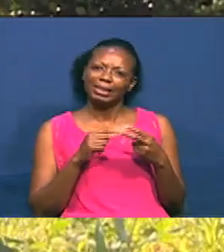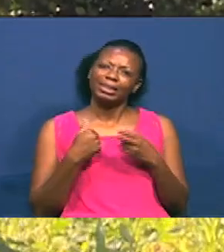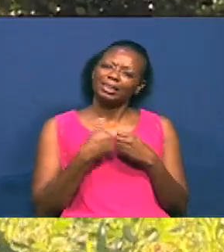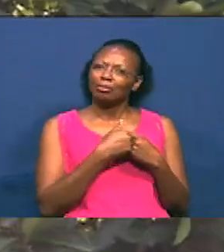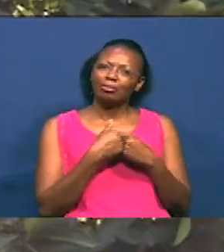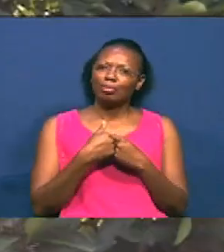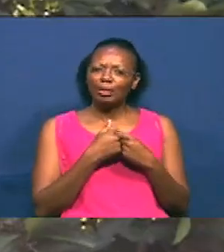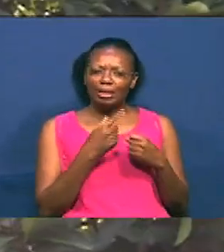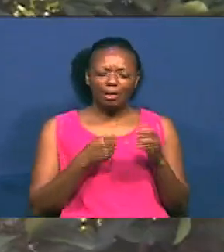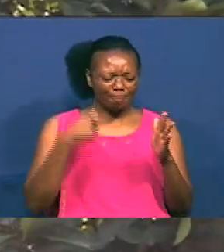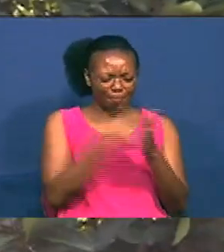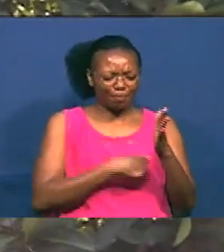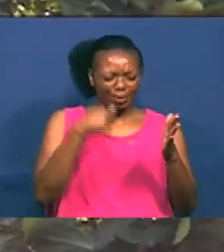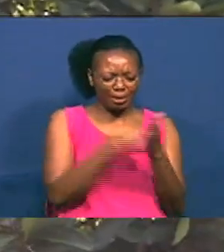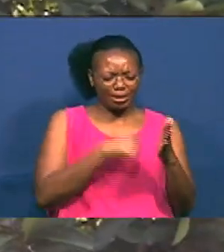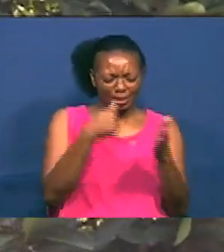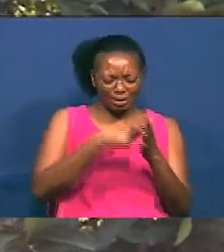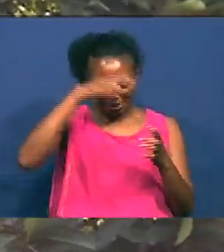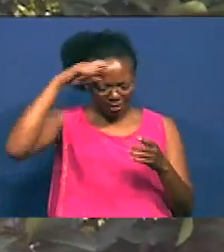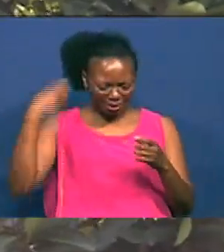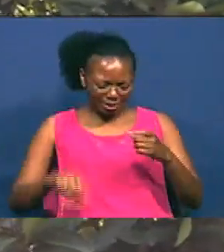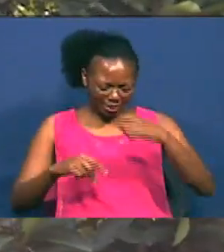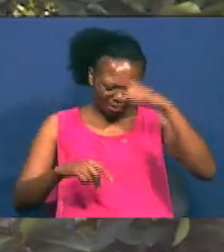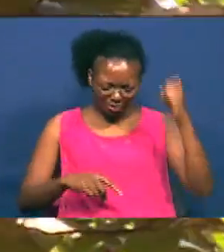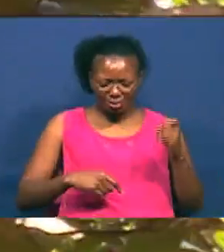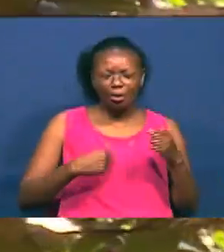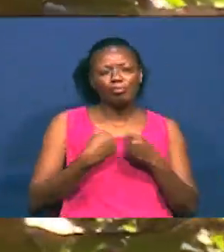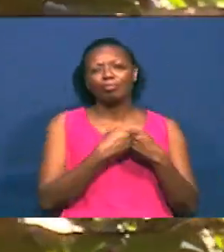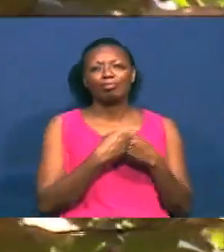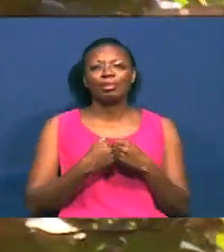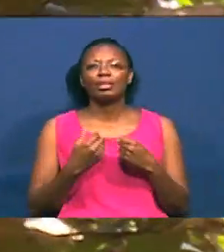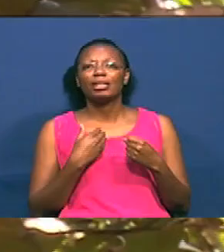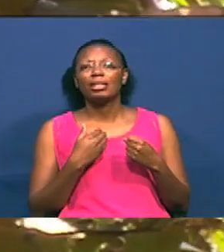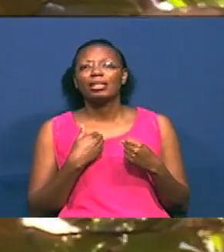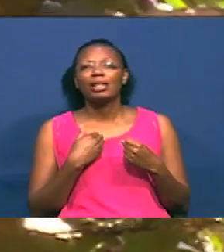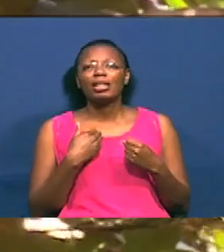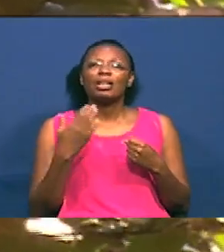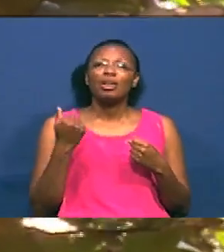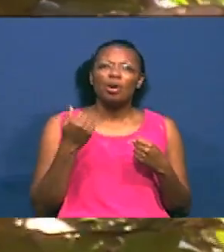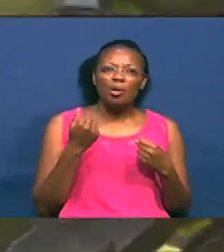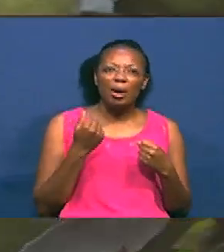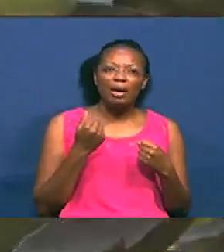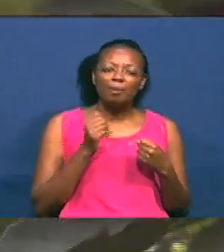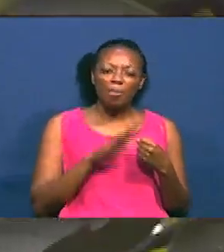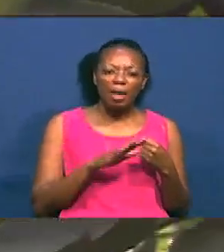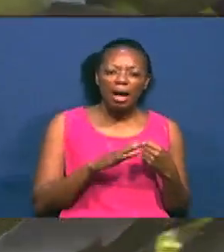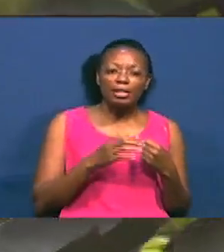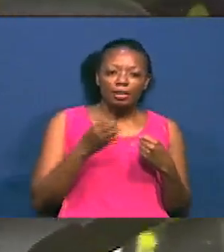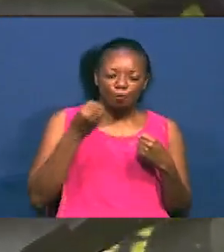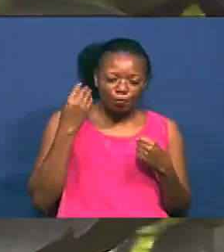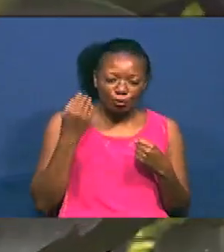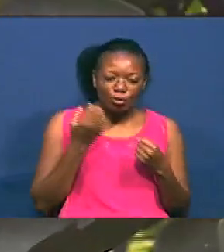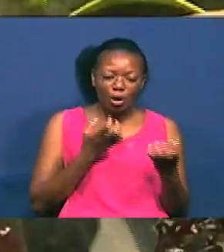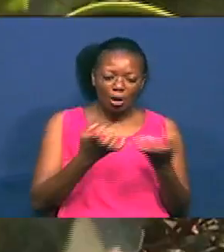bado zipo, licha ya kwamba yeye hung'ang'ana ili kujiendeleza mbele bila kufa moyo, kwani anajua uzuri